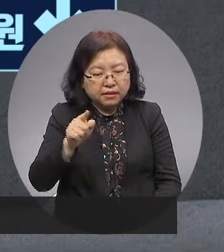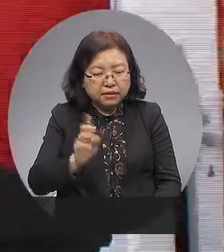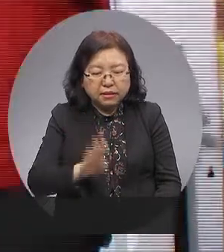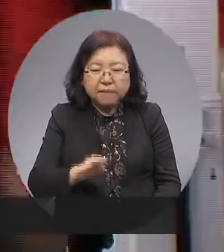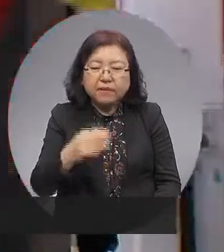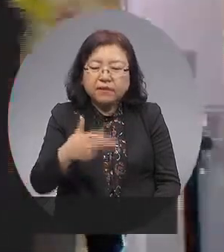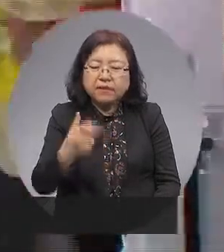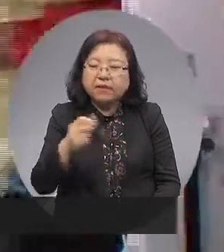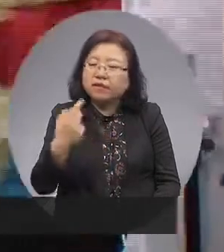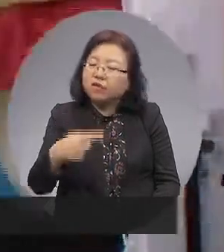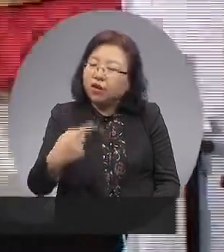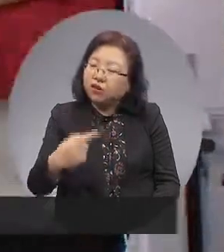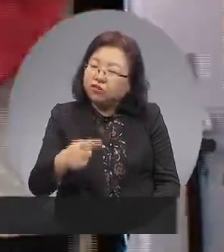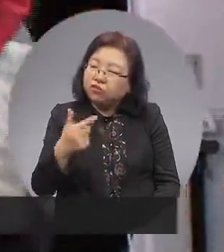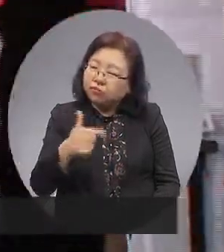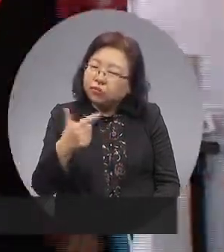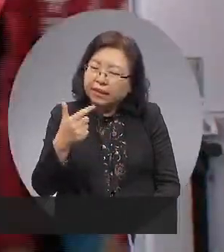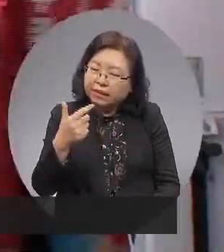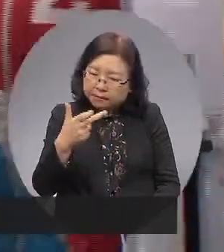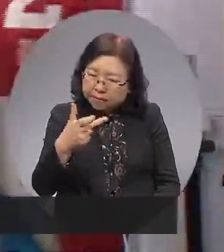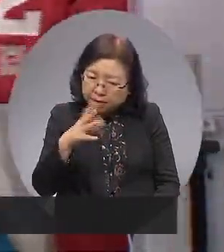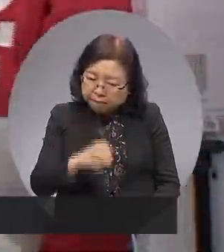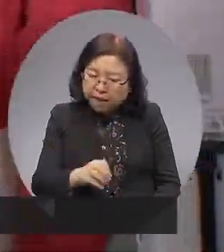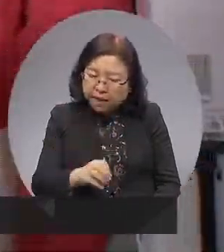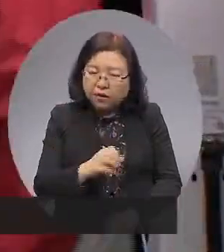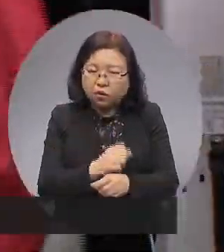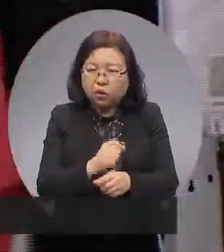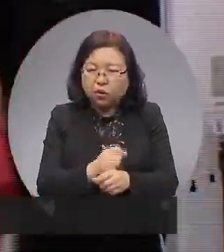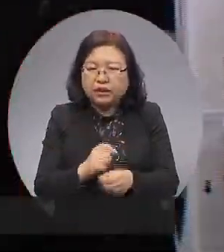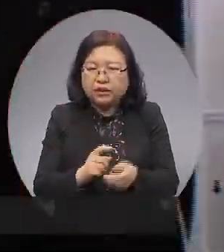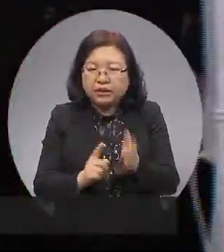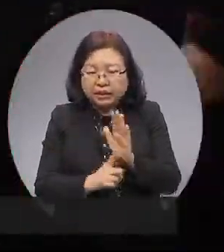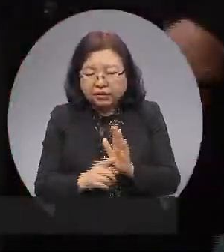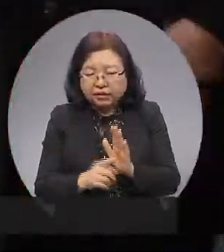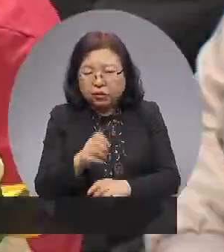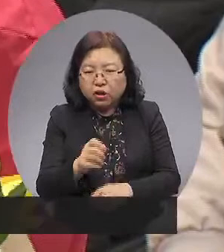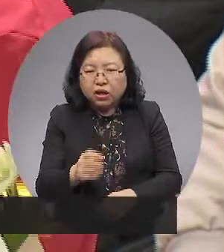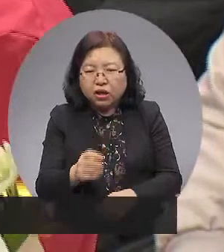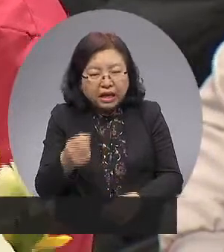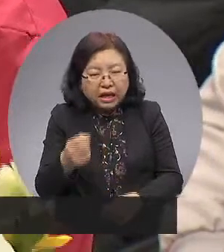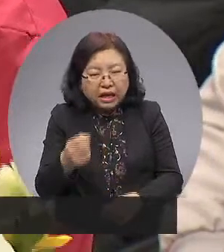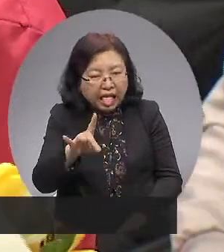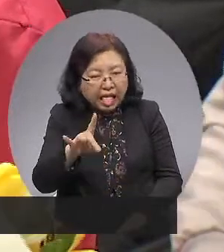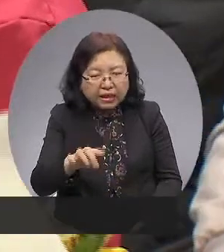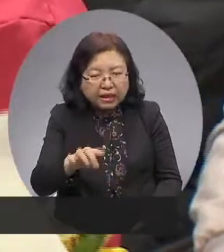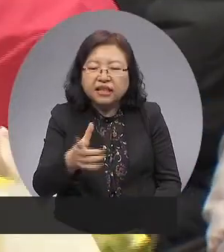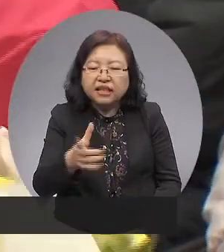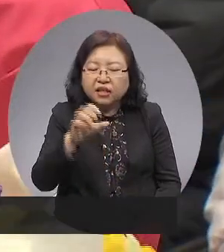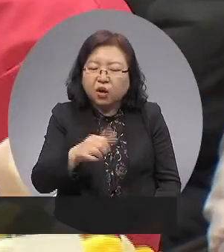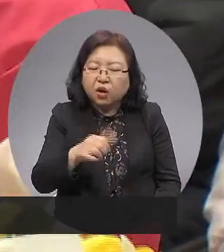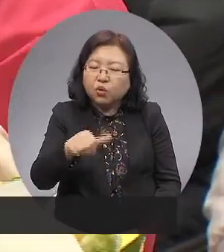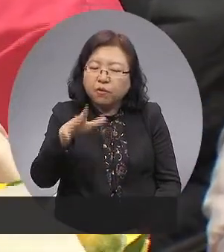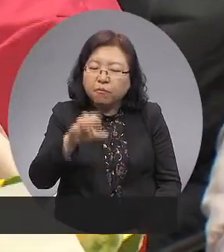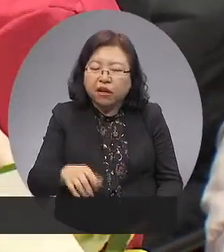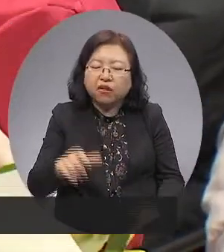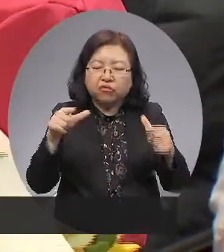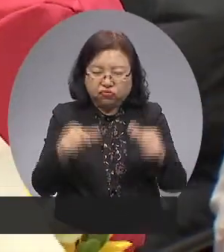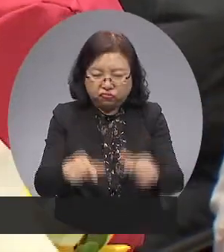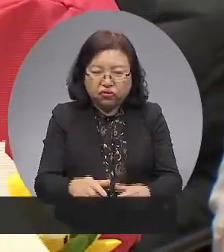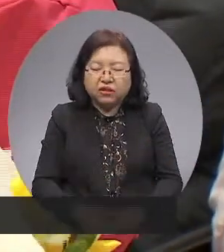7억 1,618만 원으로 공개 대상 중 유일하게 1억 5,201만 원이